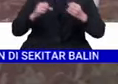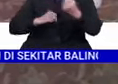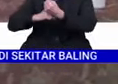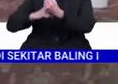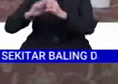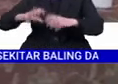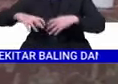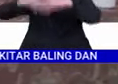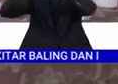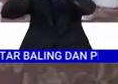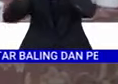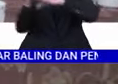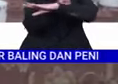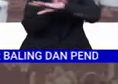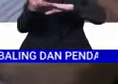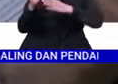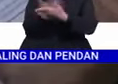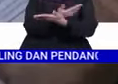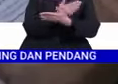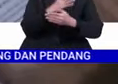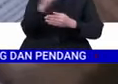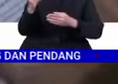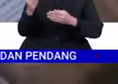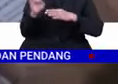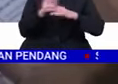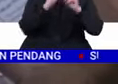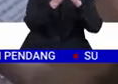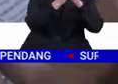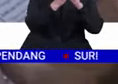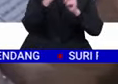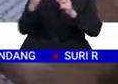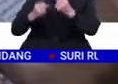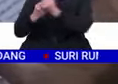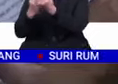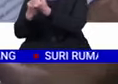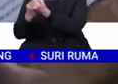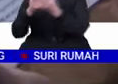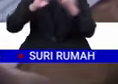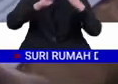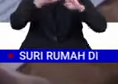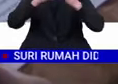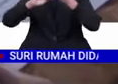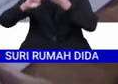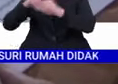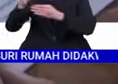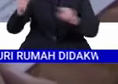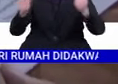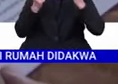pembentukan modal pernyataan menyebarkan kebajikan dan sumbangan kepada community